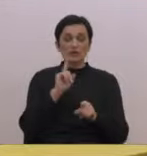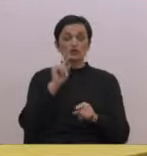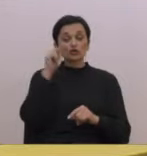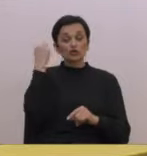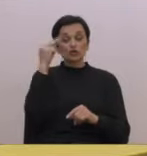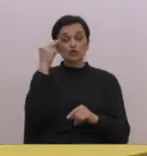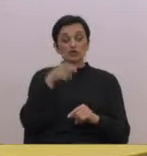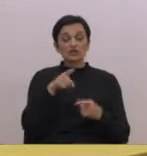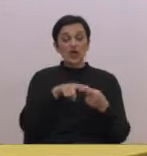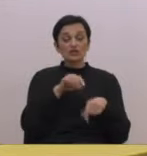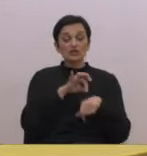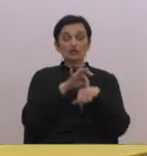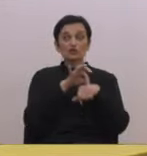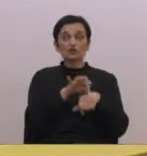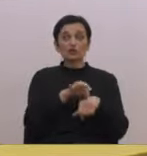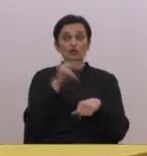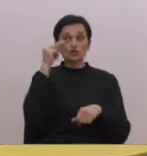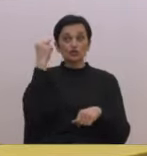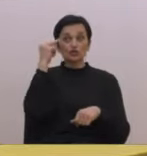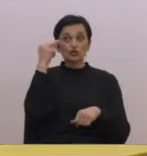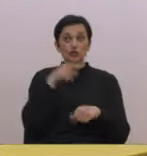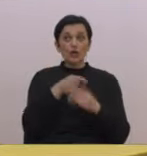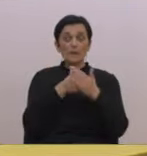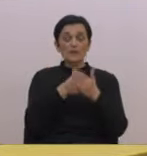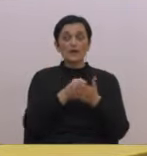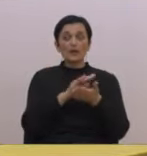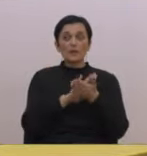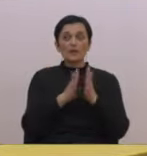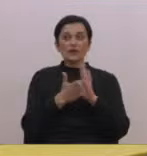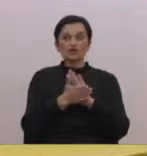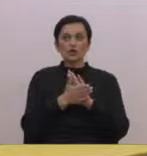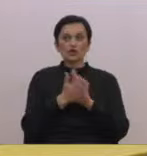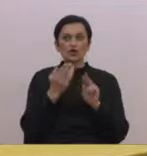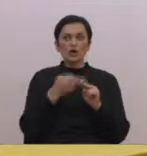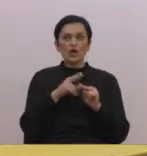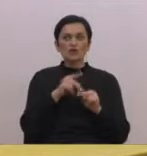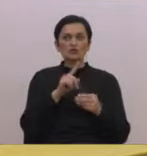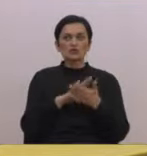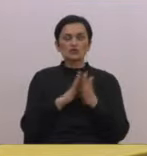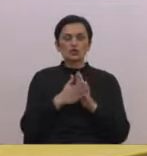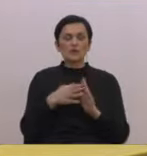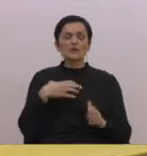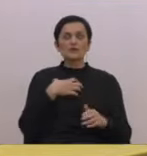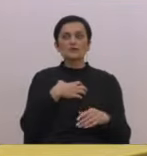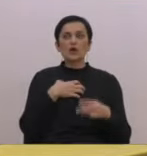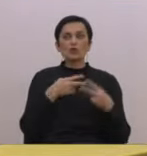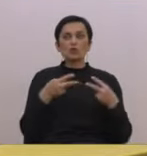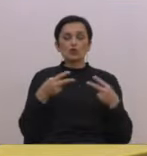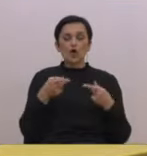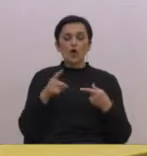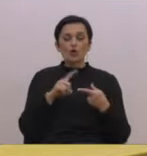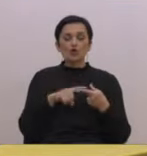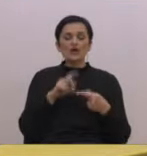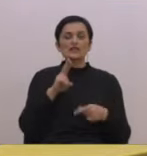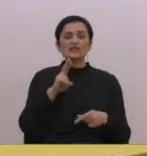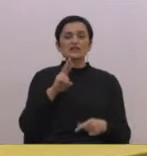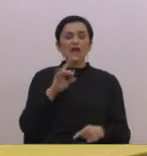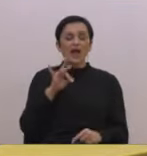ჩინეთთან ჩატარებულ ჩინეთთან მიღწეულ შეთანხმებას ეს შეთანხმება სტრატეგიული პარტნიორობის შესახებ დეკლარაცია უფრო